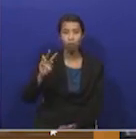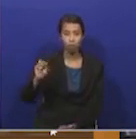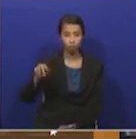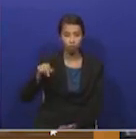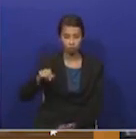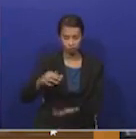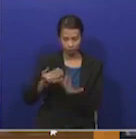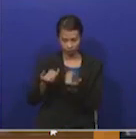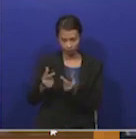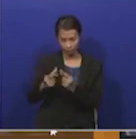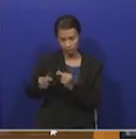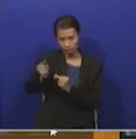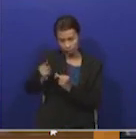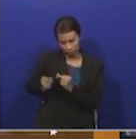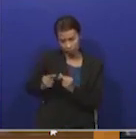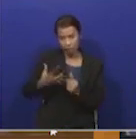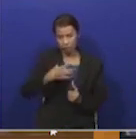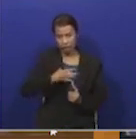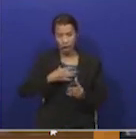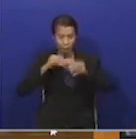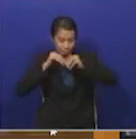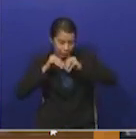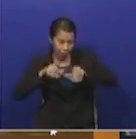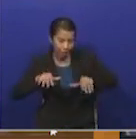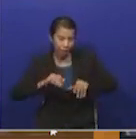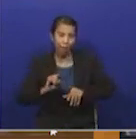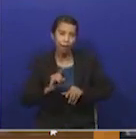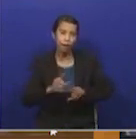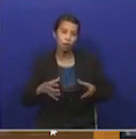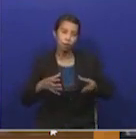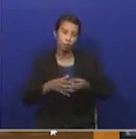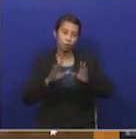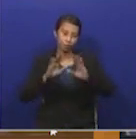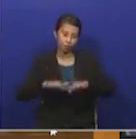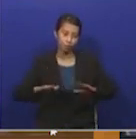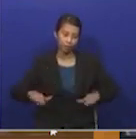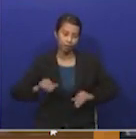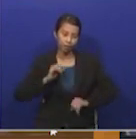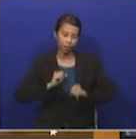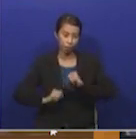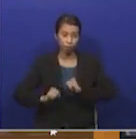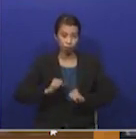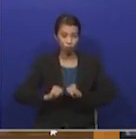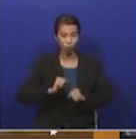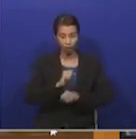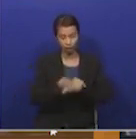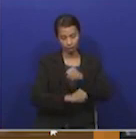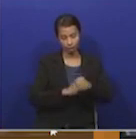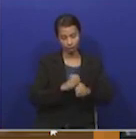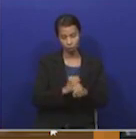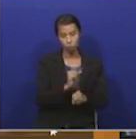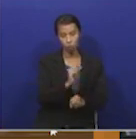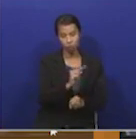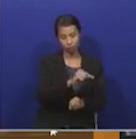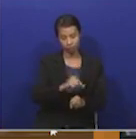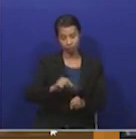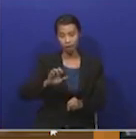แพร่ความจริงที่ถูกต้องก็คือเด็กและเยาวชนอายุ 1-5 ปี